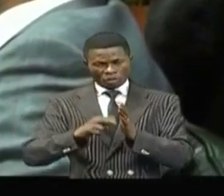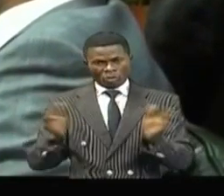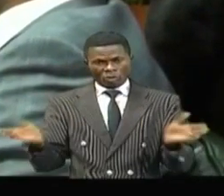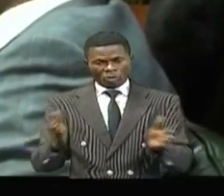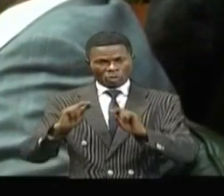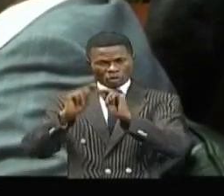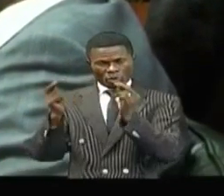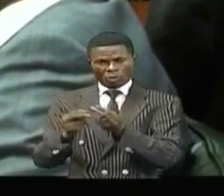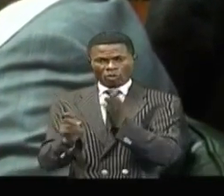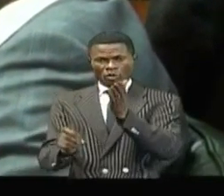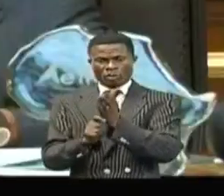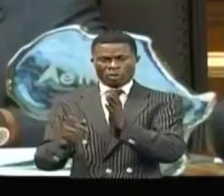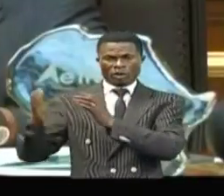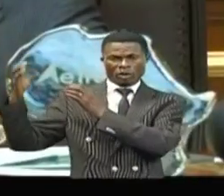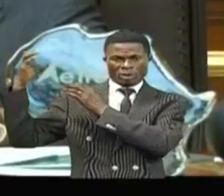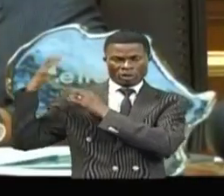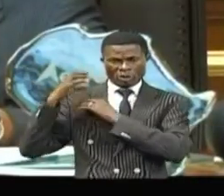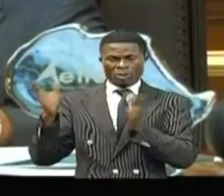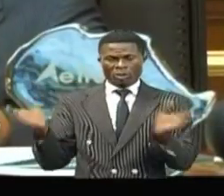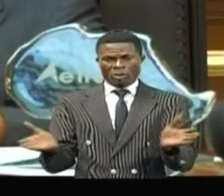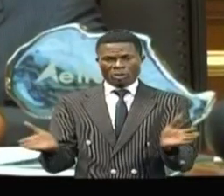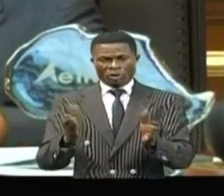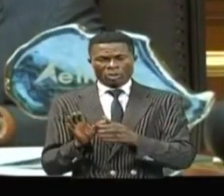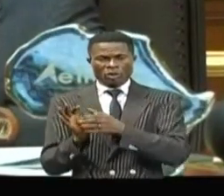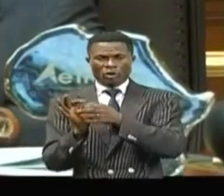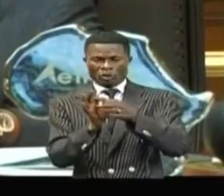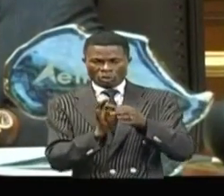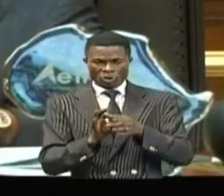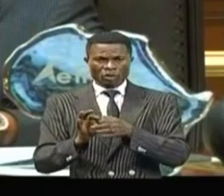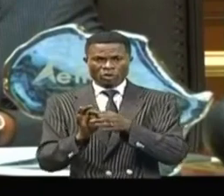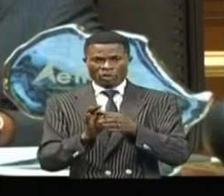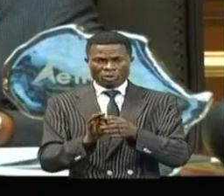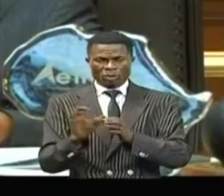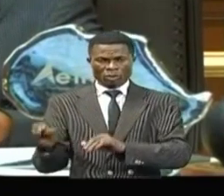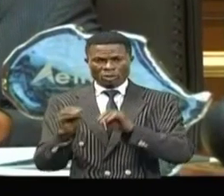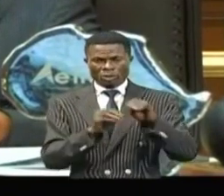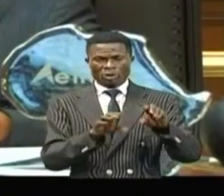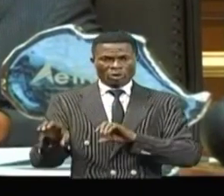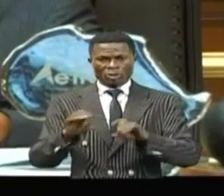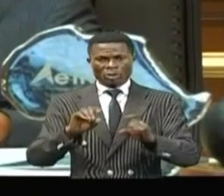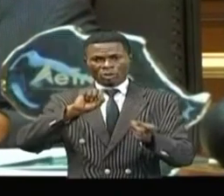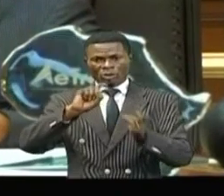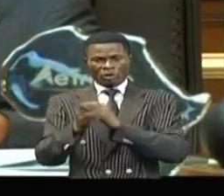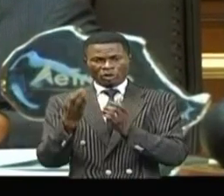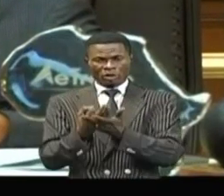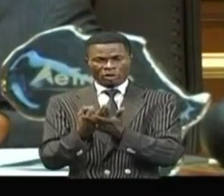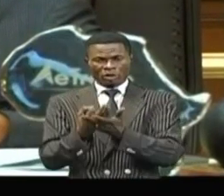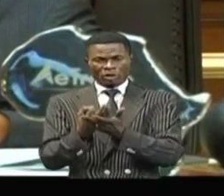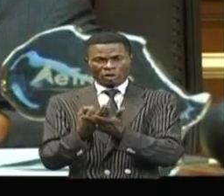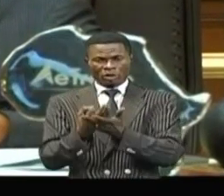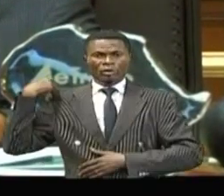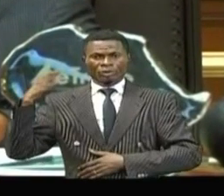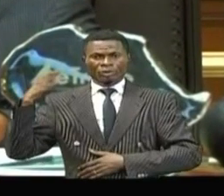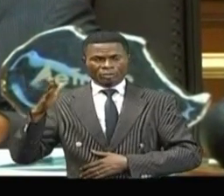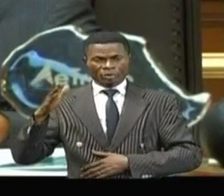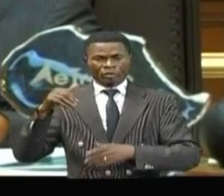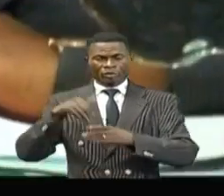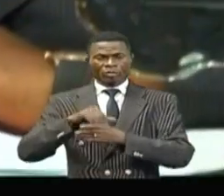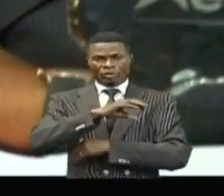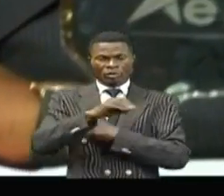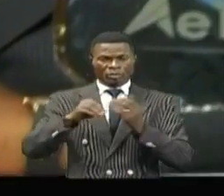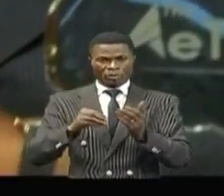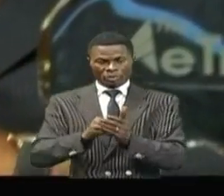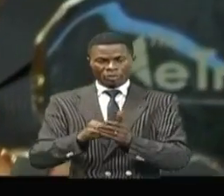structure technique en charge de l'animation et la coordination de la mise en œuvre des réformes de finances publiques, tant au niveau central